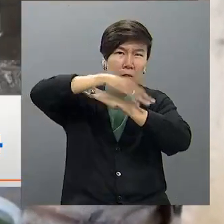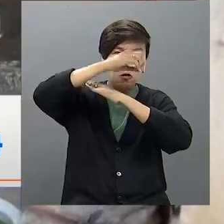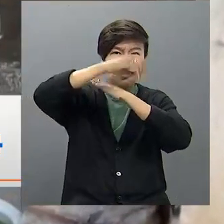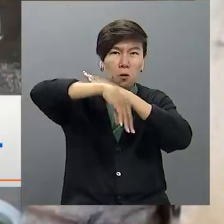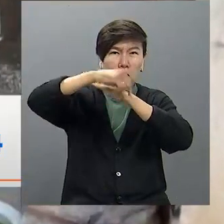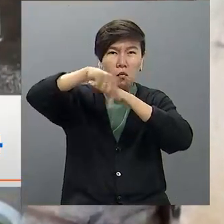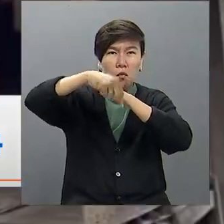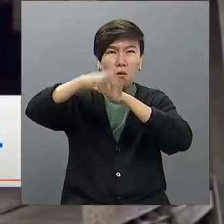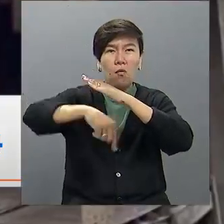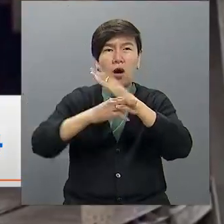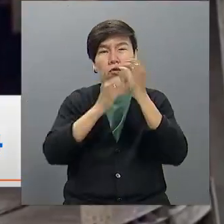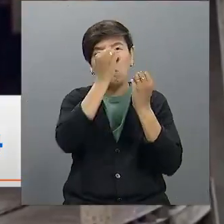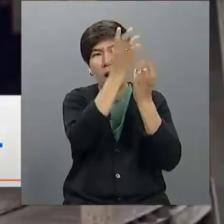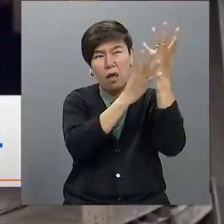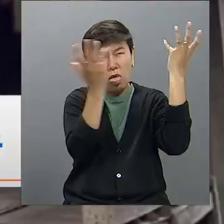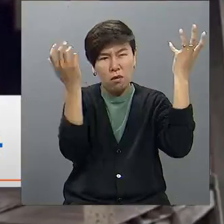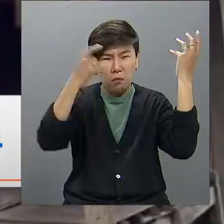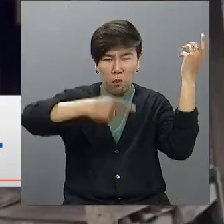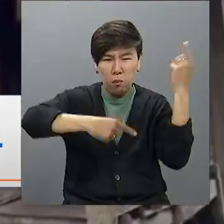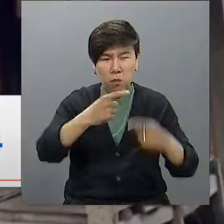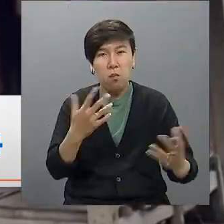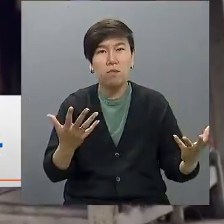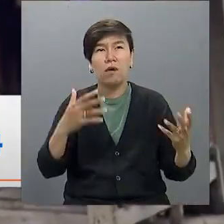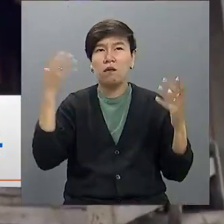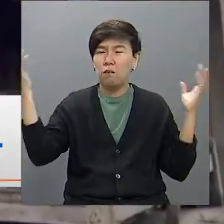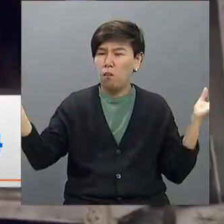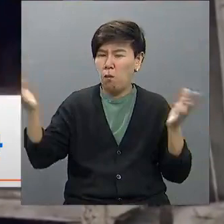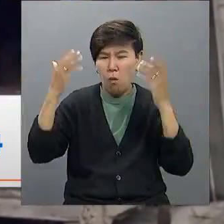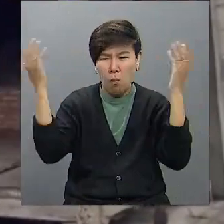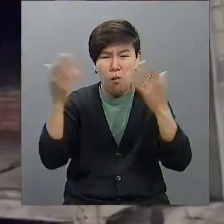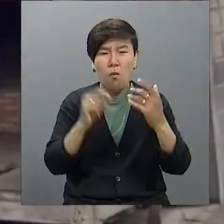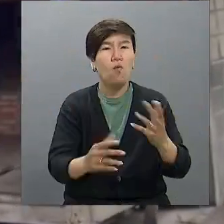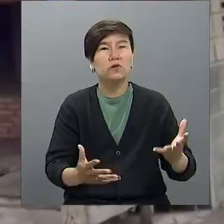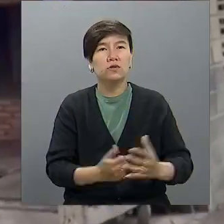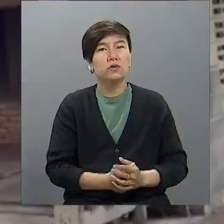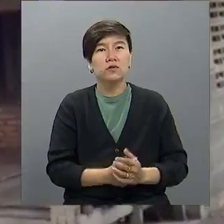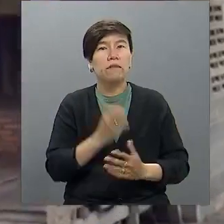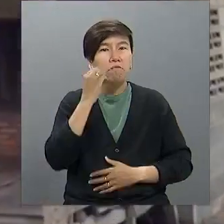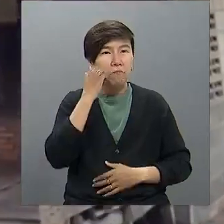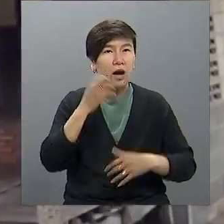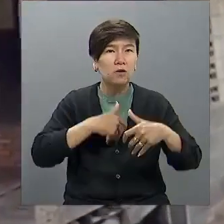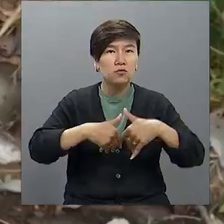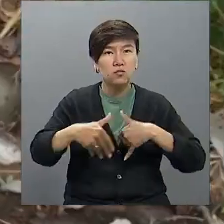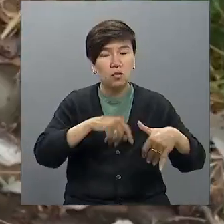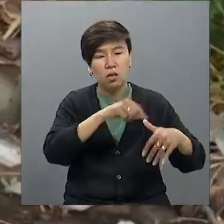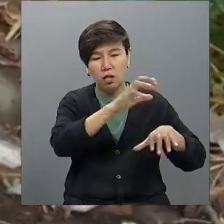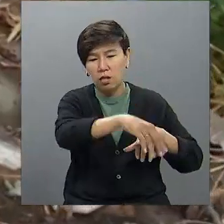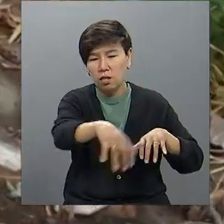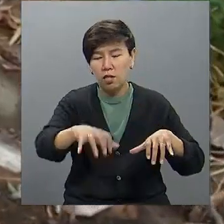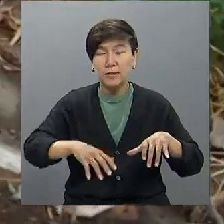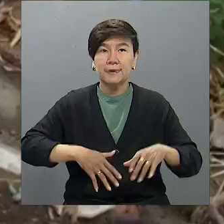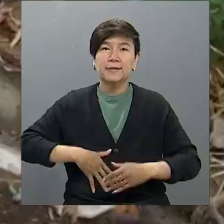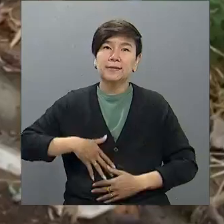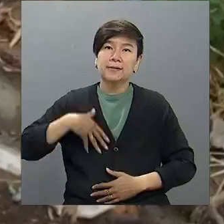งกิ่งไม้นี่ก็พัดเข้ามาระเนระนาดเลยค่ะก็ทำให้ชาวบ้านส่วนใหญ่นี่นะคะเดือดร้อนกันค่ะแล้วก็บ้านหลังนี้มีค